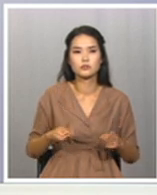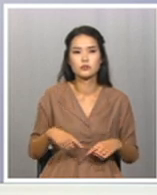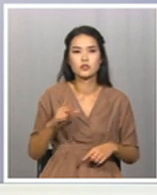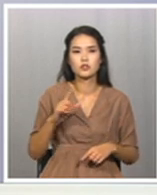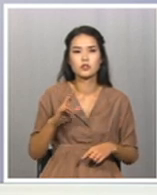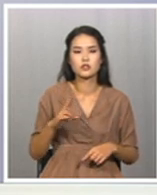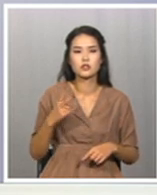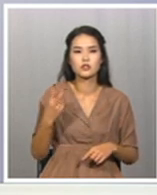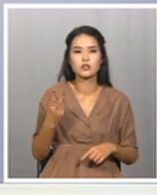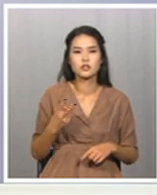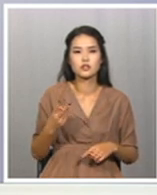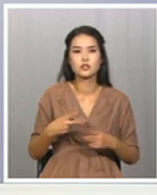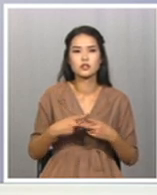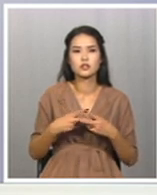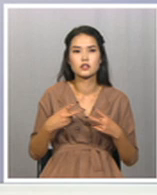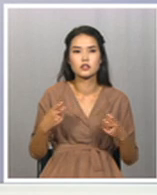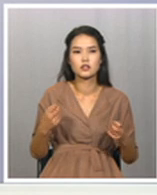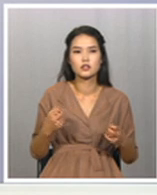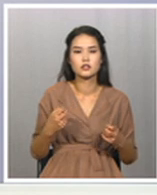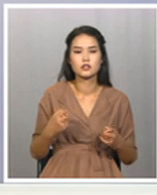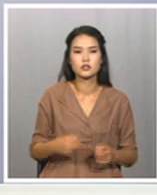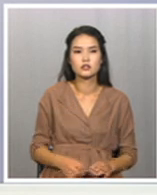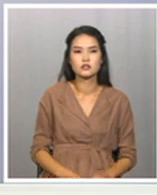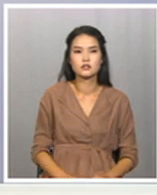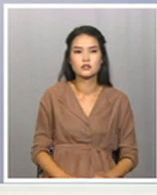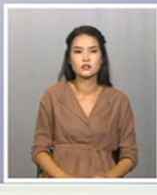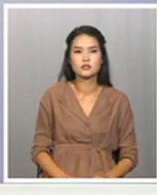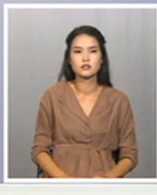1 көбейтілген 2-нің натурал логарифмі.